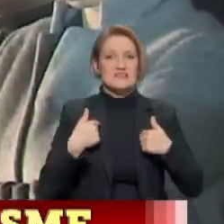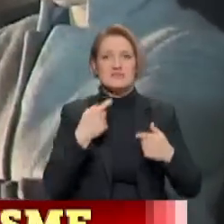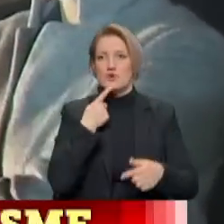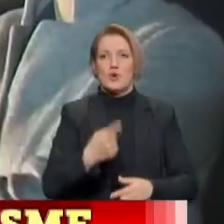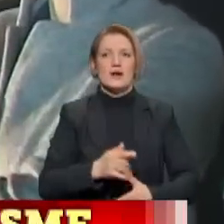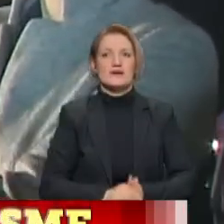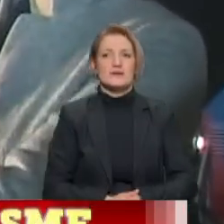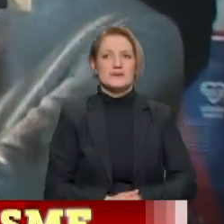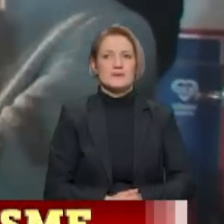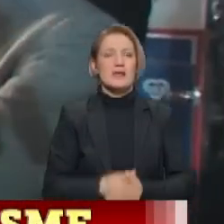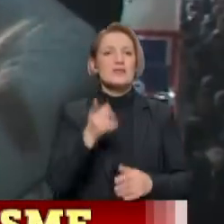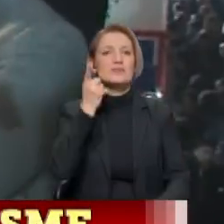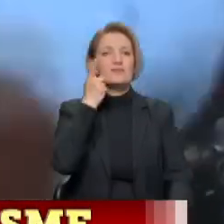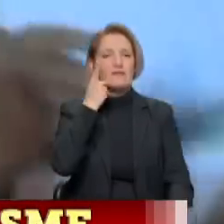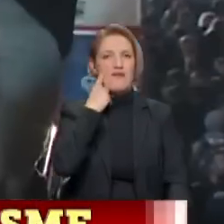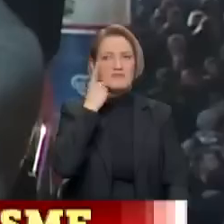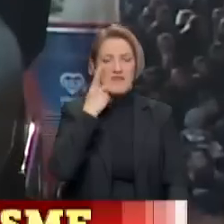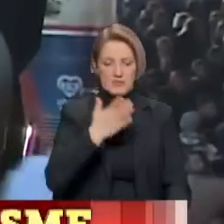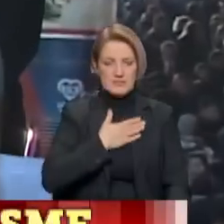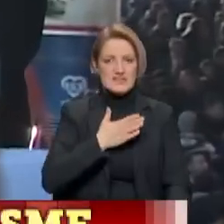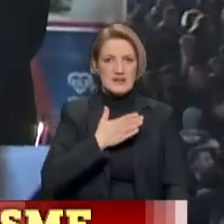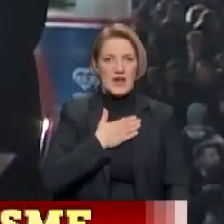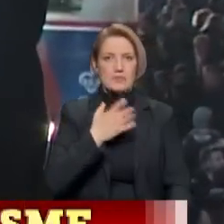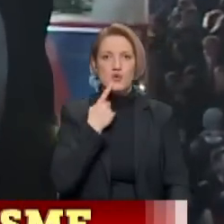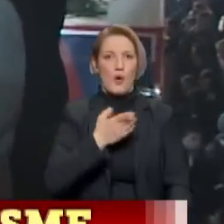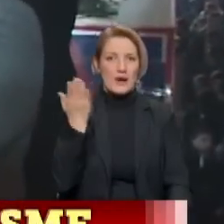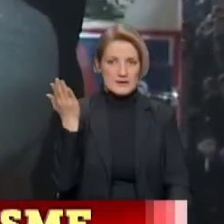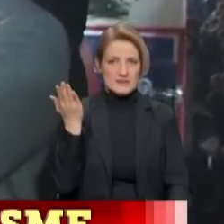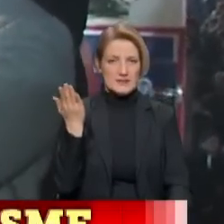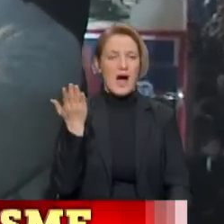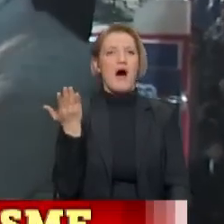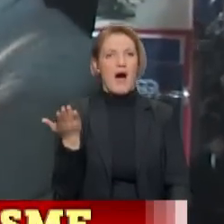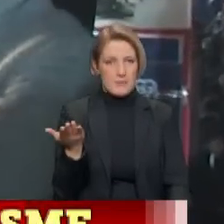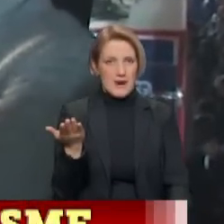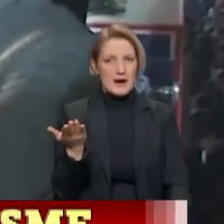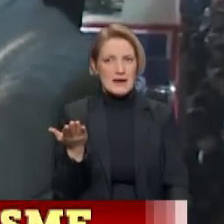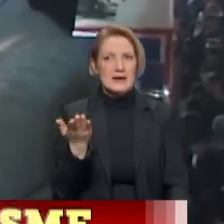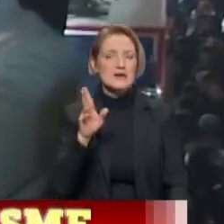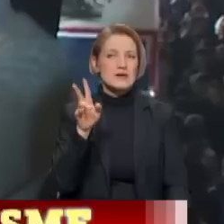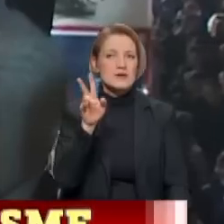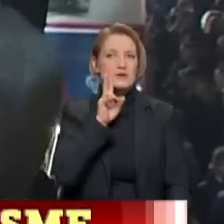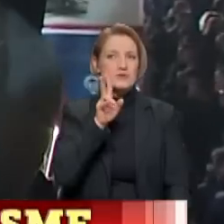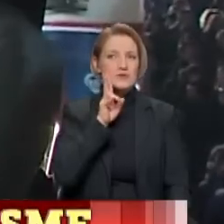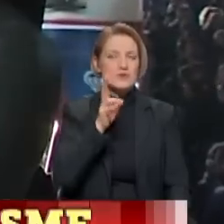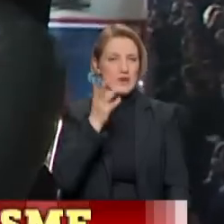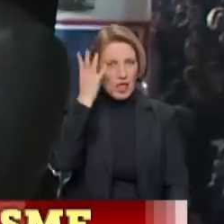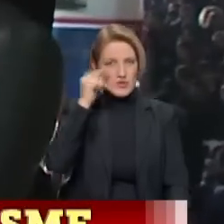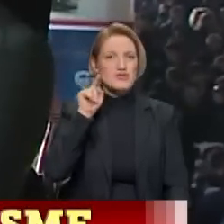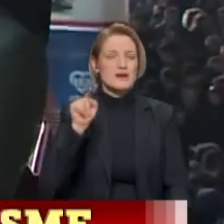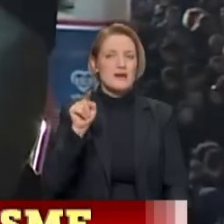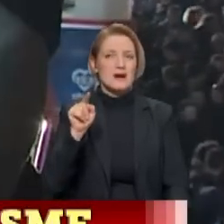diyorlar. Devlet bizim diyorlar. Ama sonuç